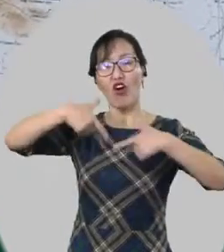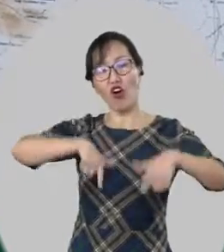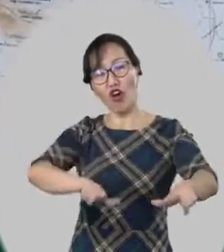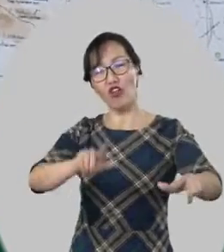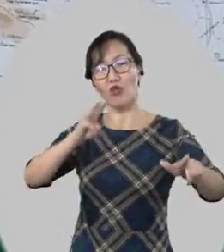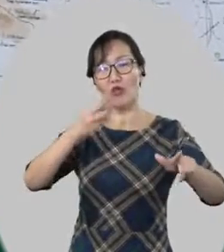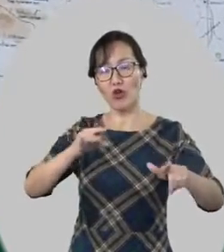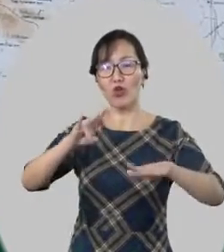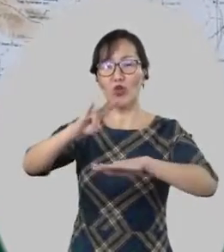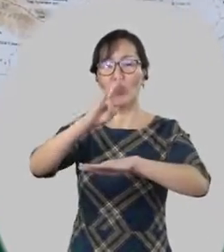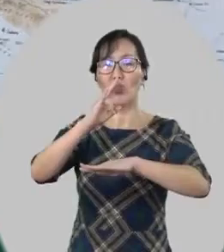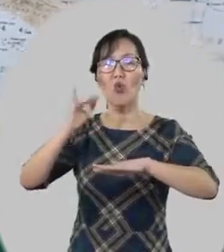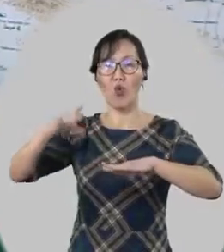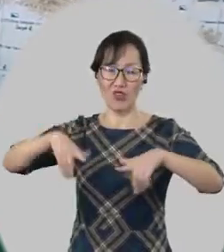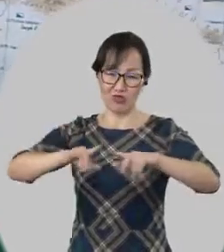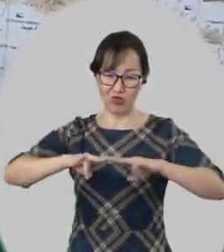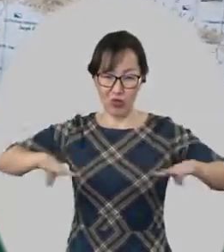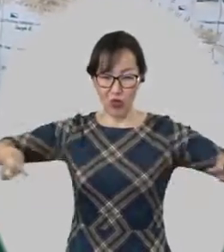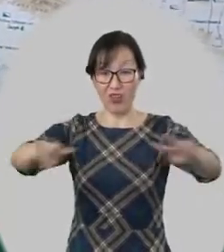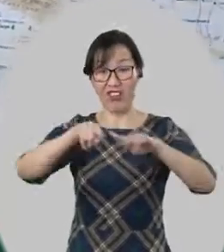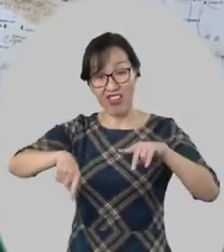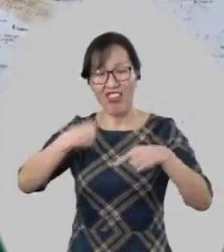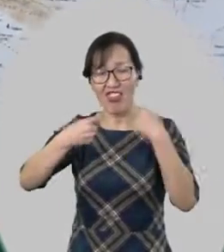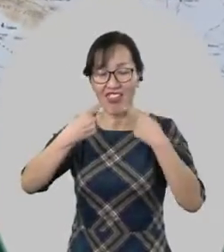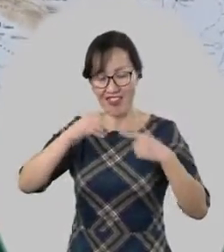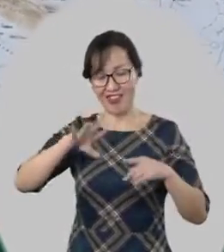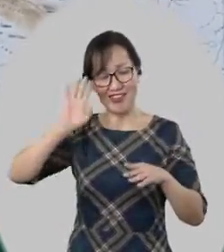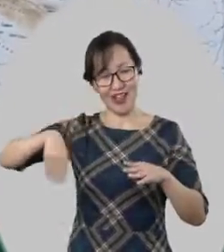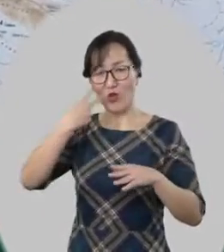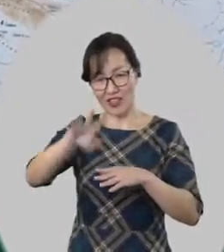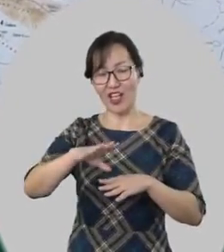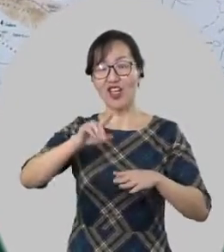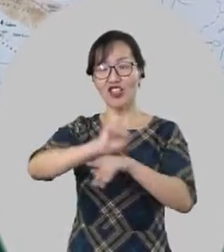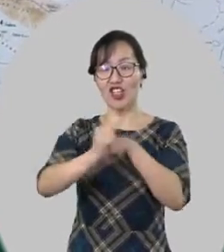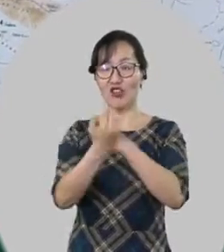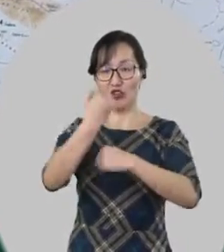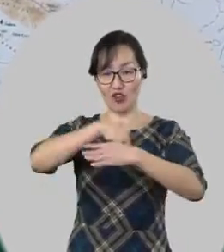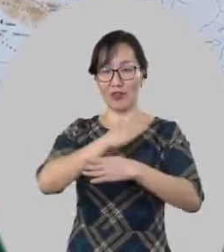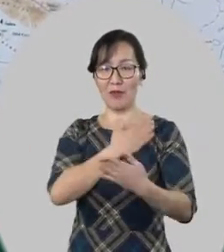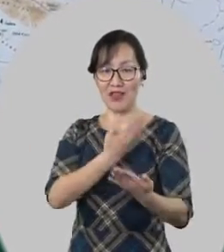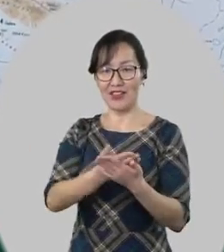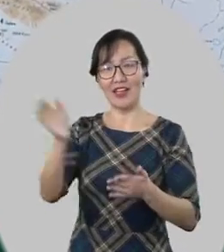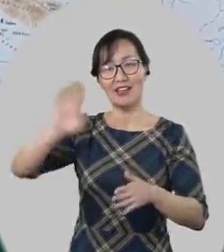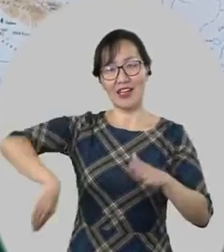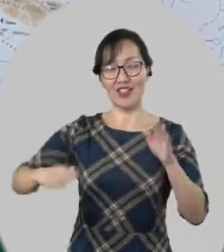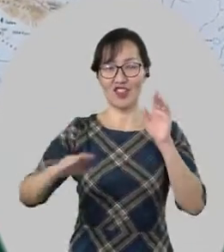орны нуурын талаар үзнэ. Хичээлд идэвхтэй оролцсон хүүхдүүдэд баярлалаа. Дараагийн хичээл уулзлаа. Дүр баяртай.